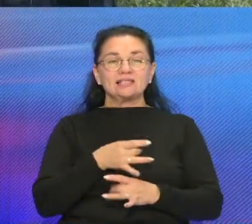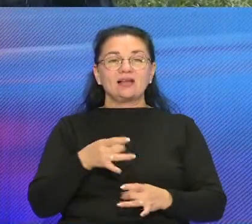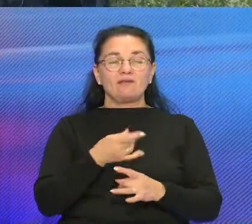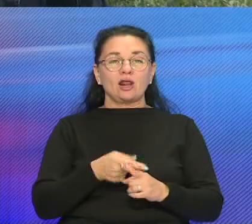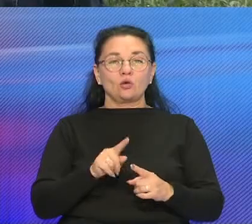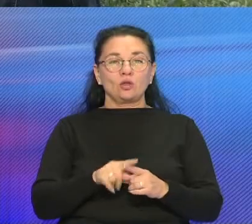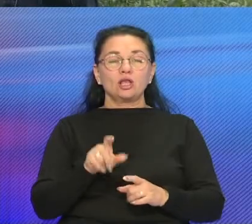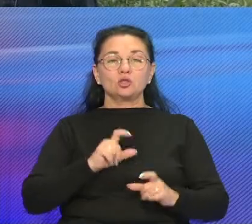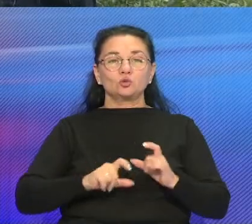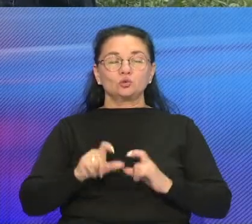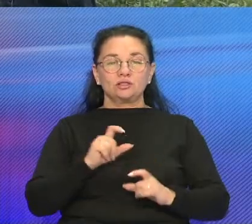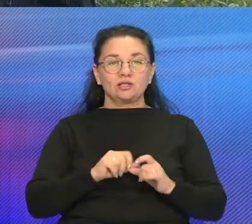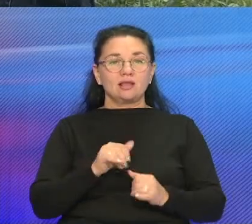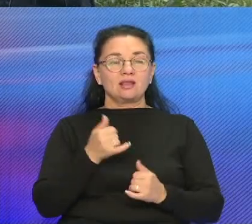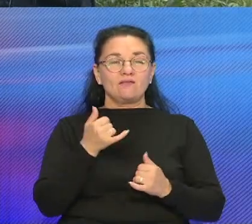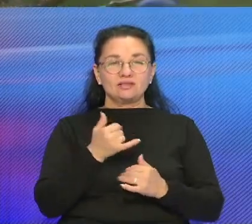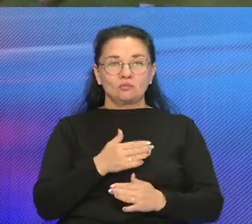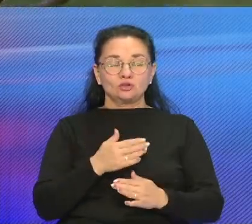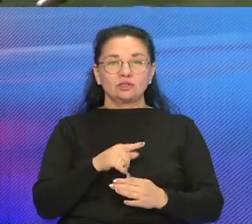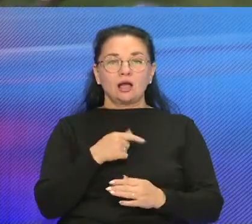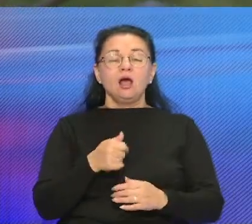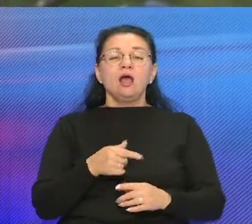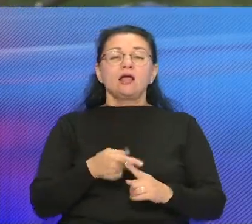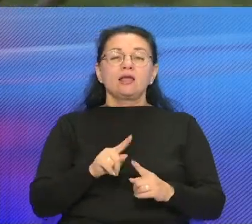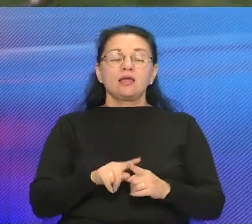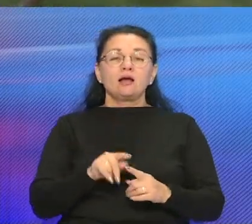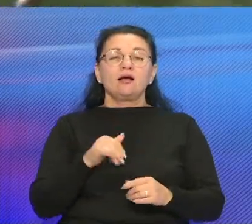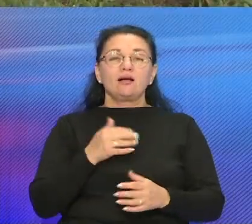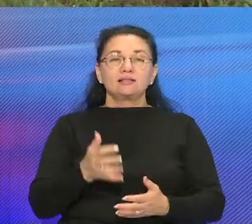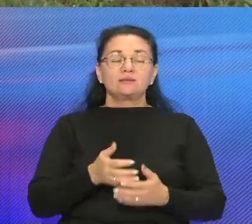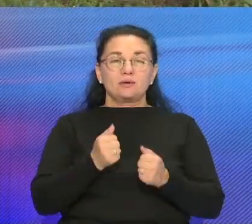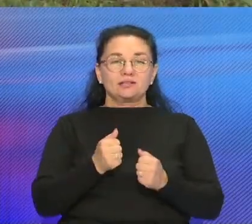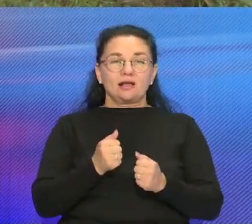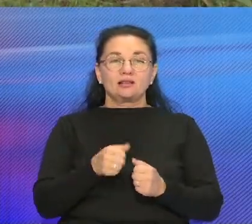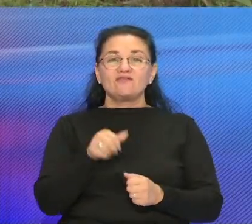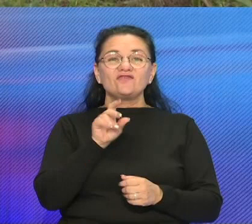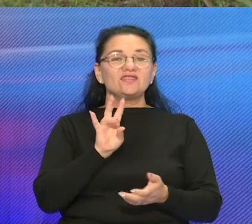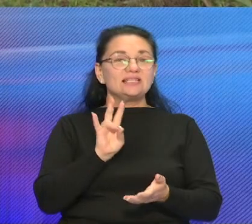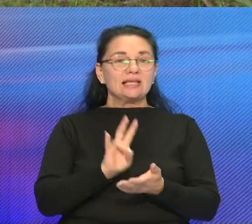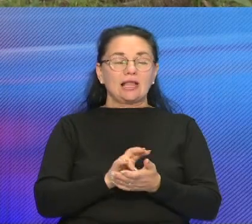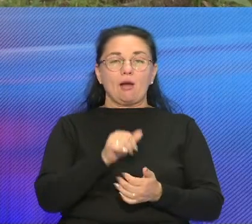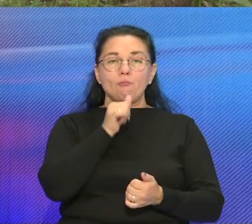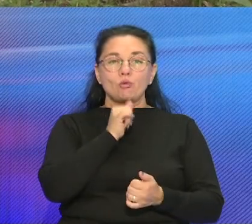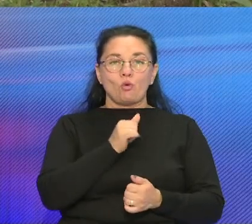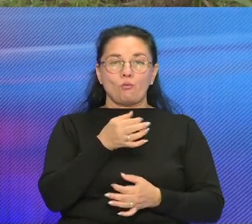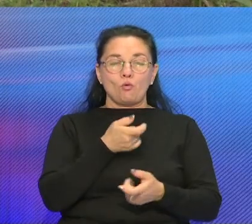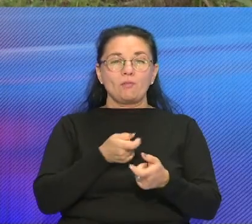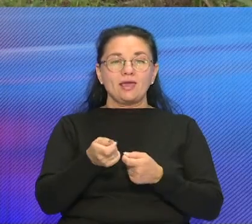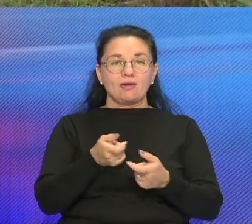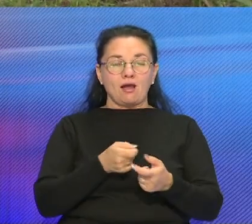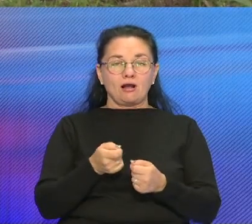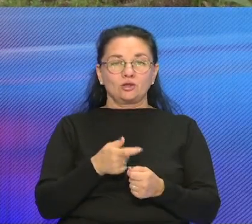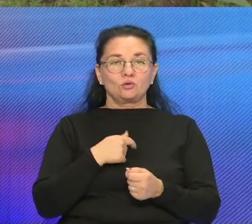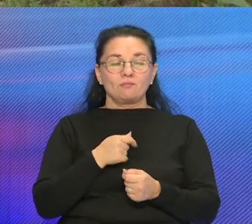носить студатрат немагчыма. Допомога хлопцев и дзяўчат выратовывая. Мы всегда пробуем ягоду, и нам всегда нравится. Мы